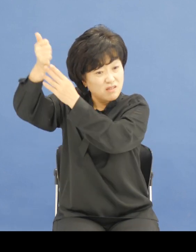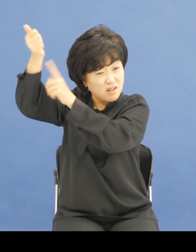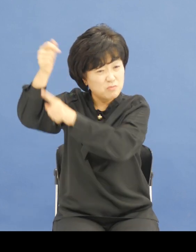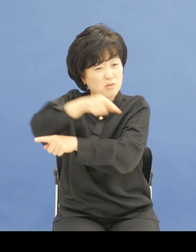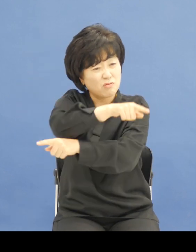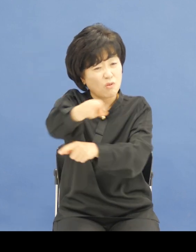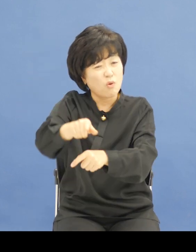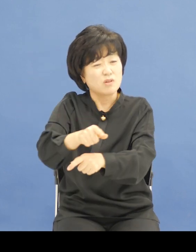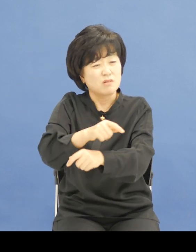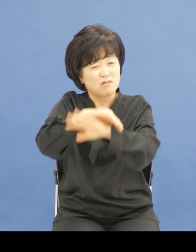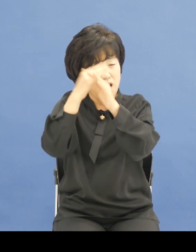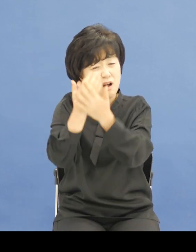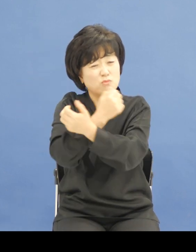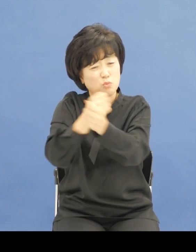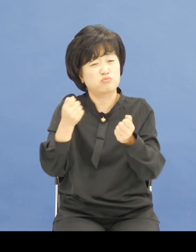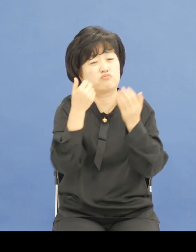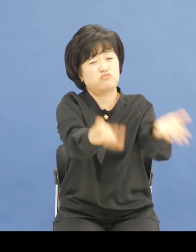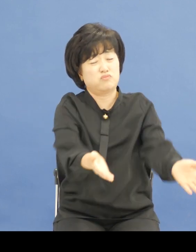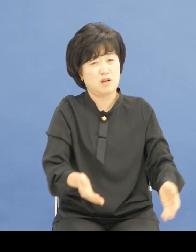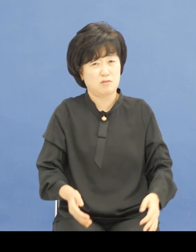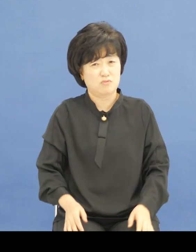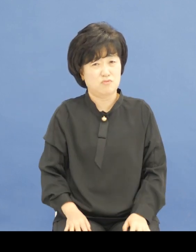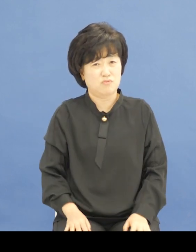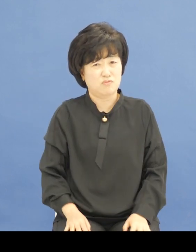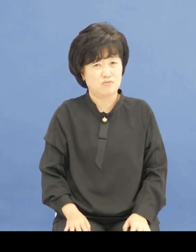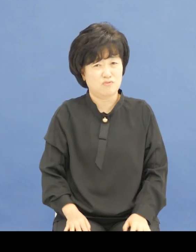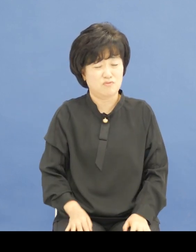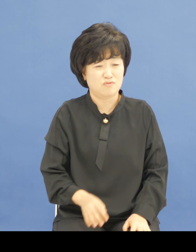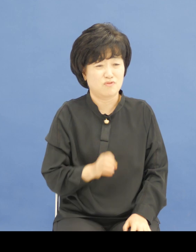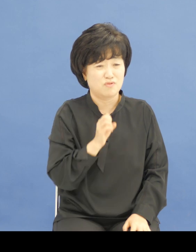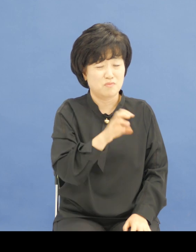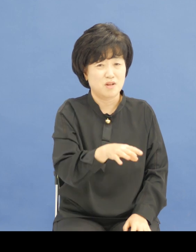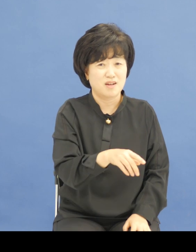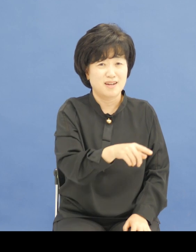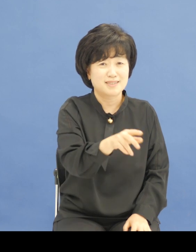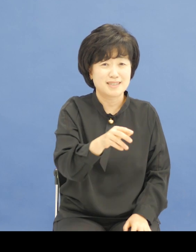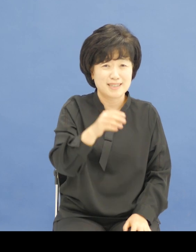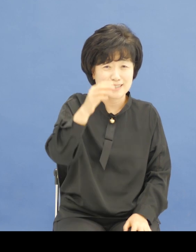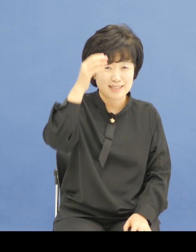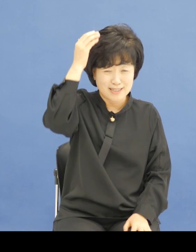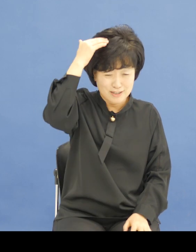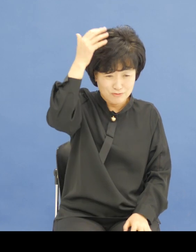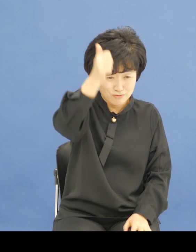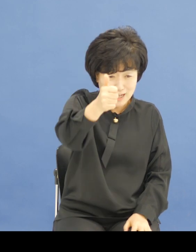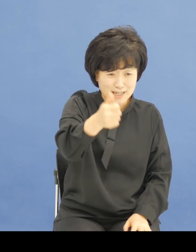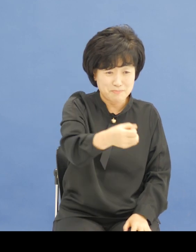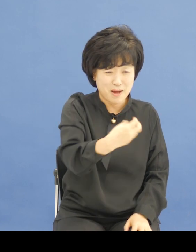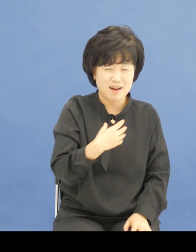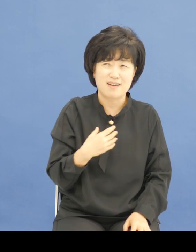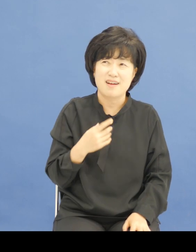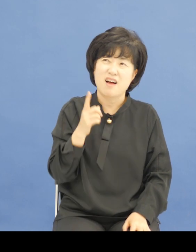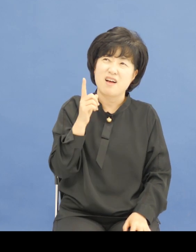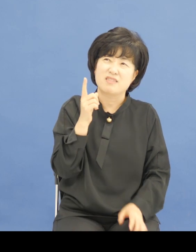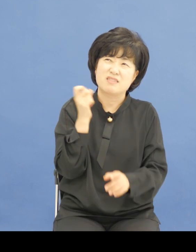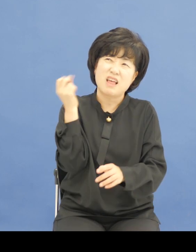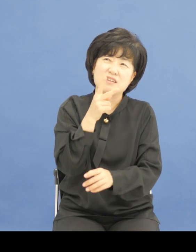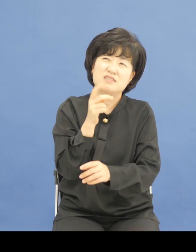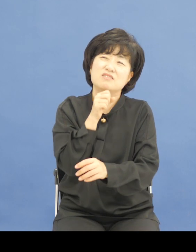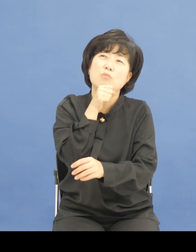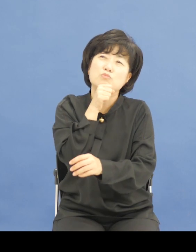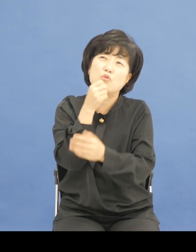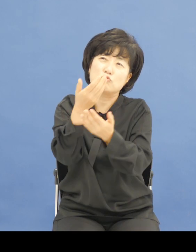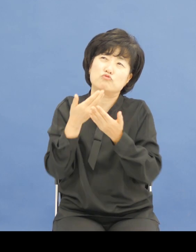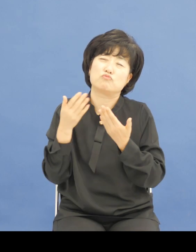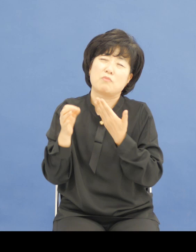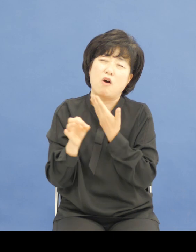아 그랬더니 그 추장이 우리 다시 주문 안 잡아먹겠다고. 네. 근데 이제 우리 동역자가 이